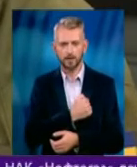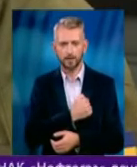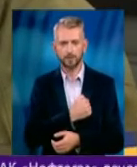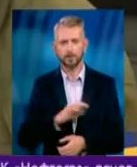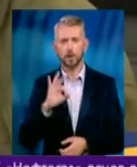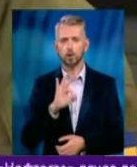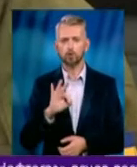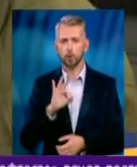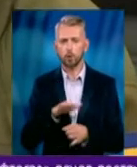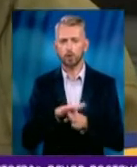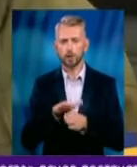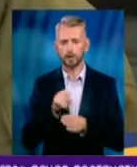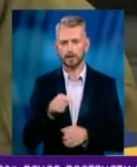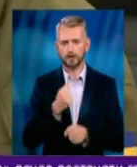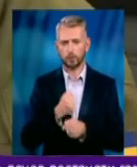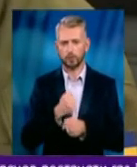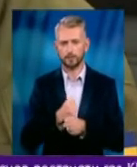щодо виконання цих робіт.